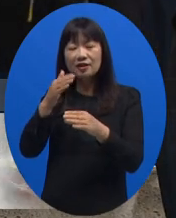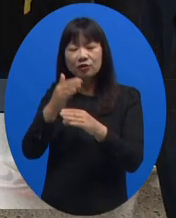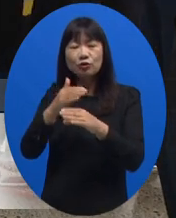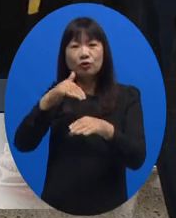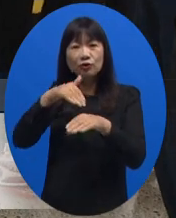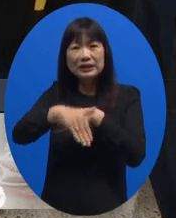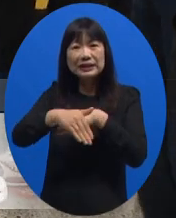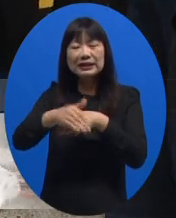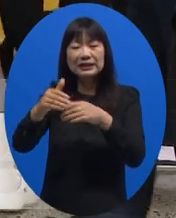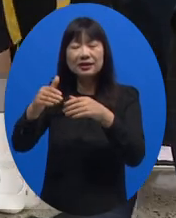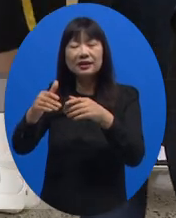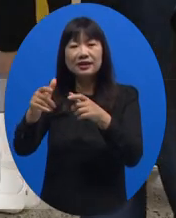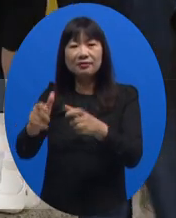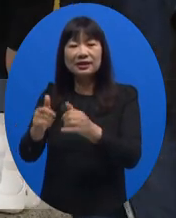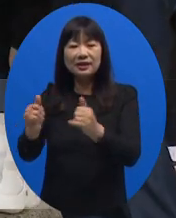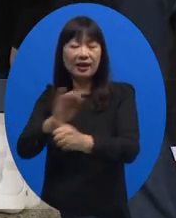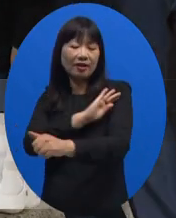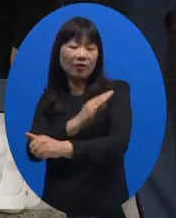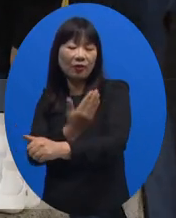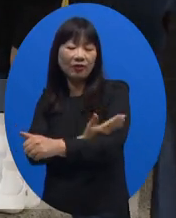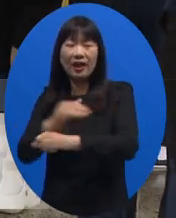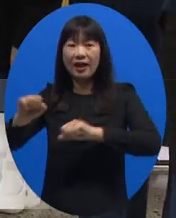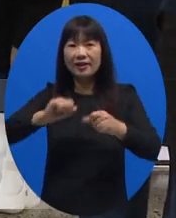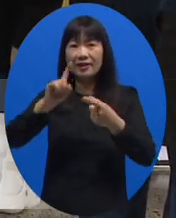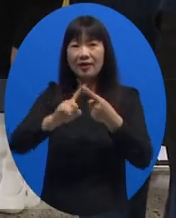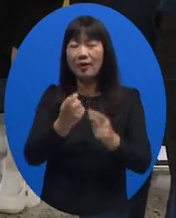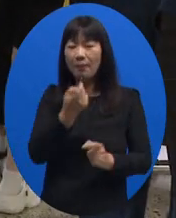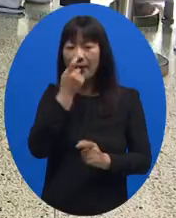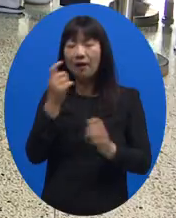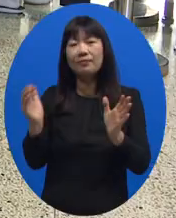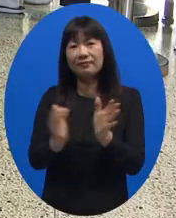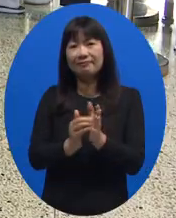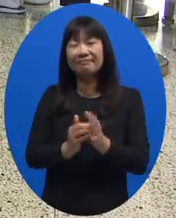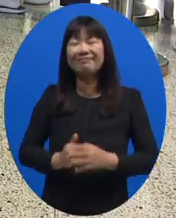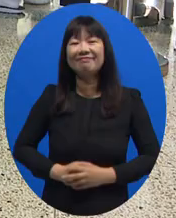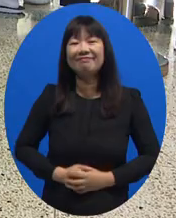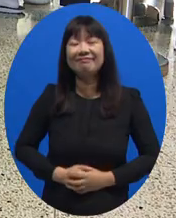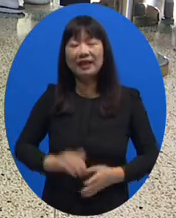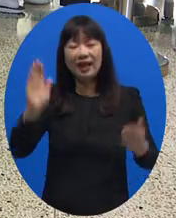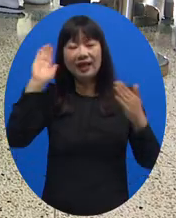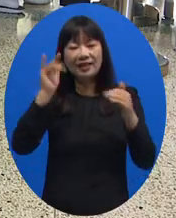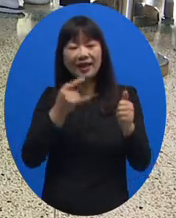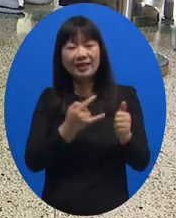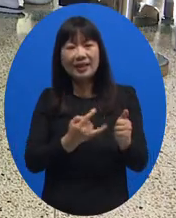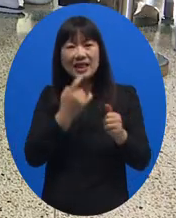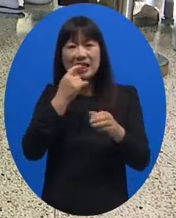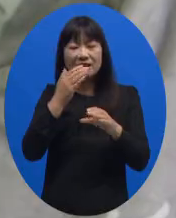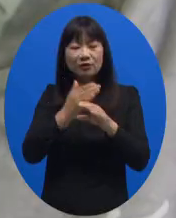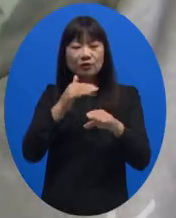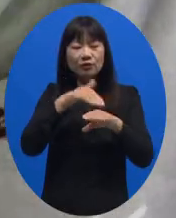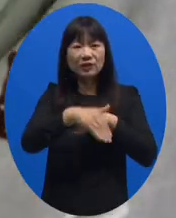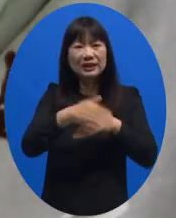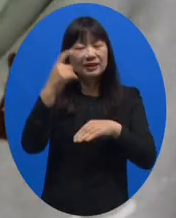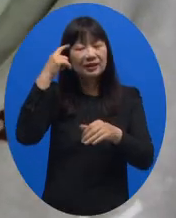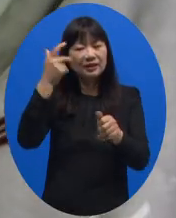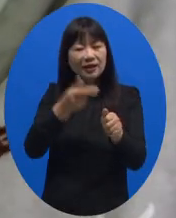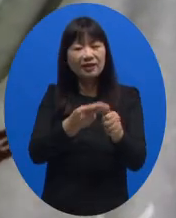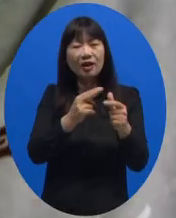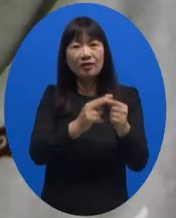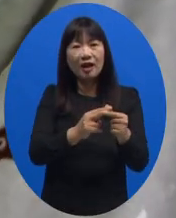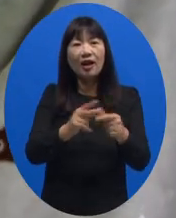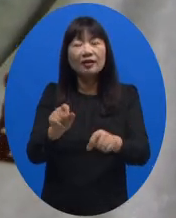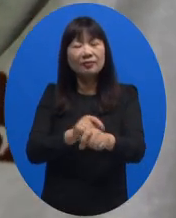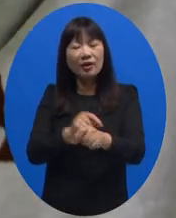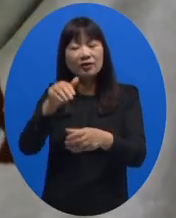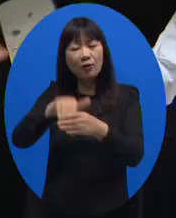민주시민으로서 권리를 행사해야 하는지에 대해서 배울 수 있었던 것 같습니다. 학생들에게 민주주의 의식 함양과 색다른 선거 교육이